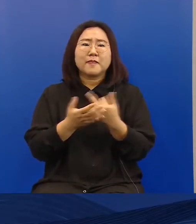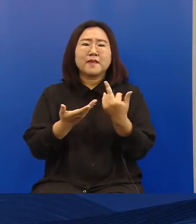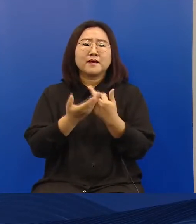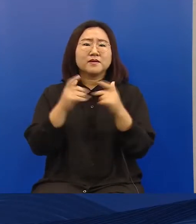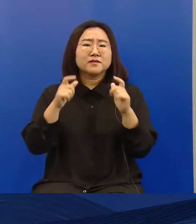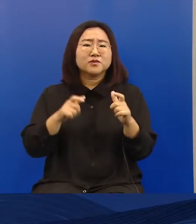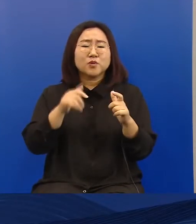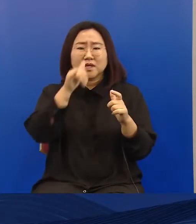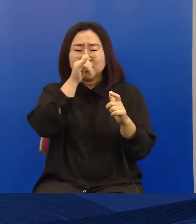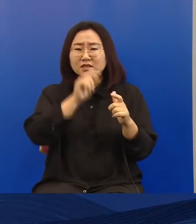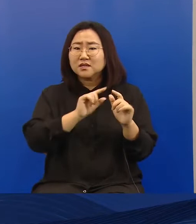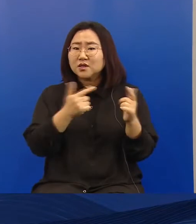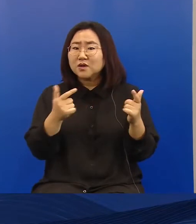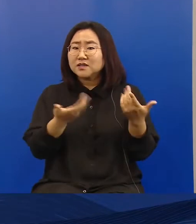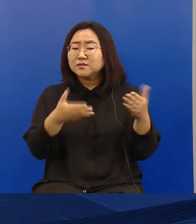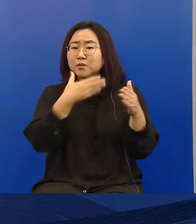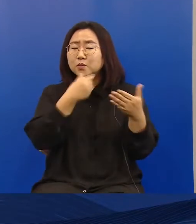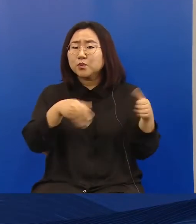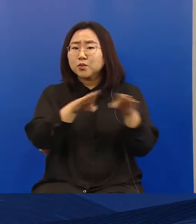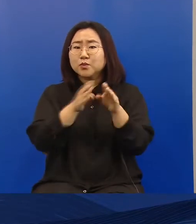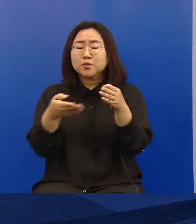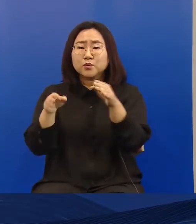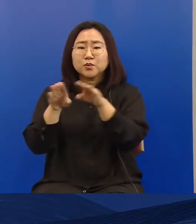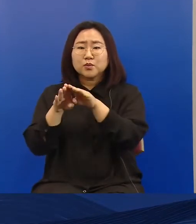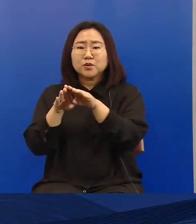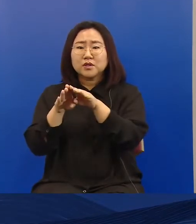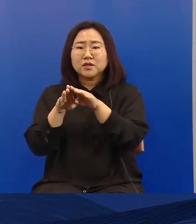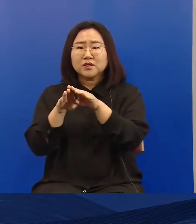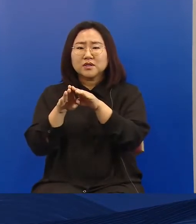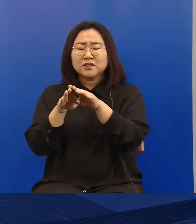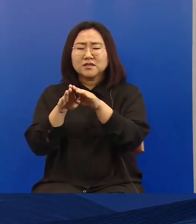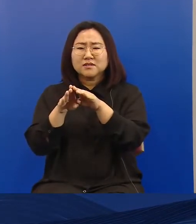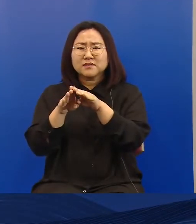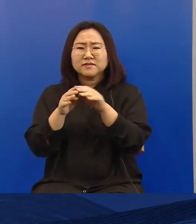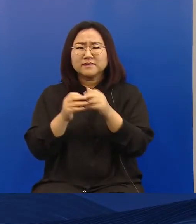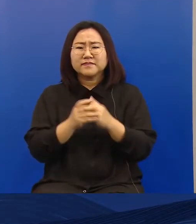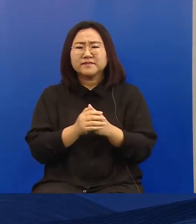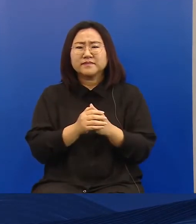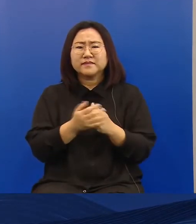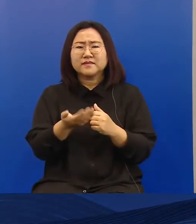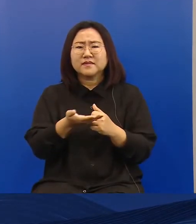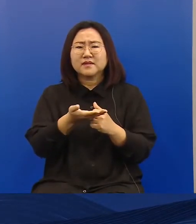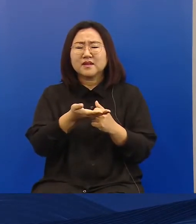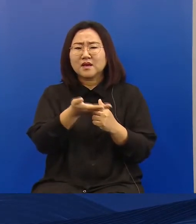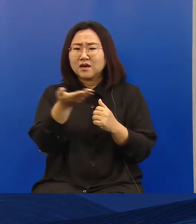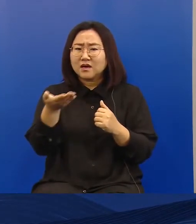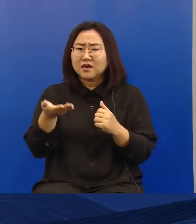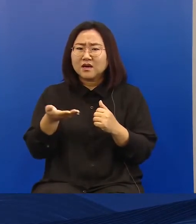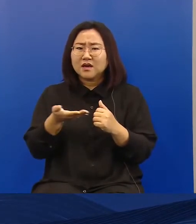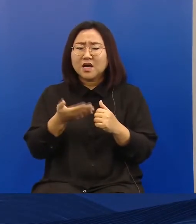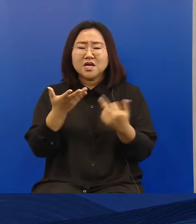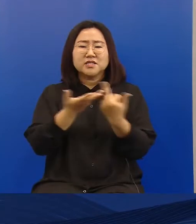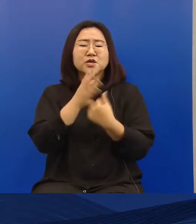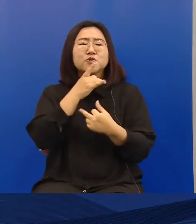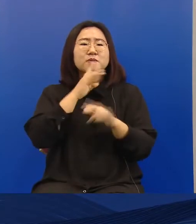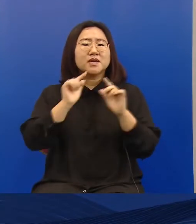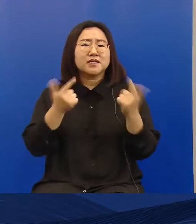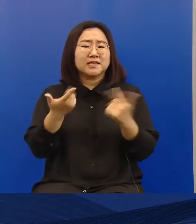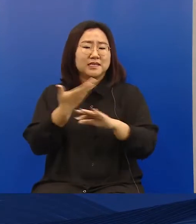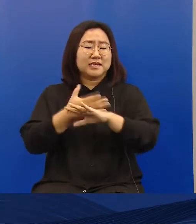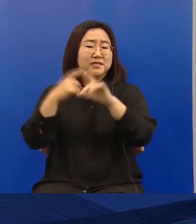제주도에 있는 어떤 그 관광지를 좀 보기도 하는데 아마 이거는 제주 국민만이 아니고